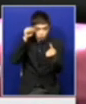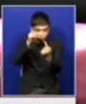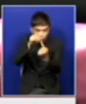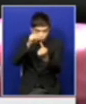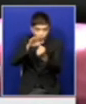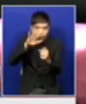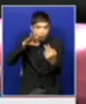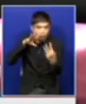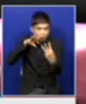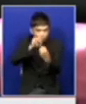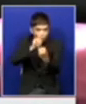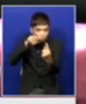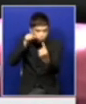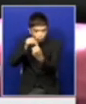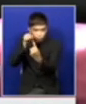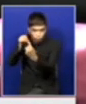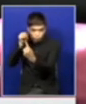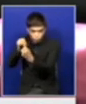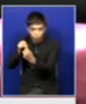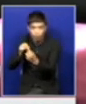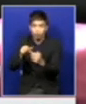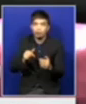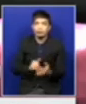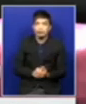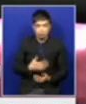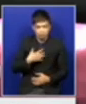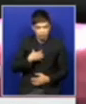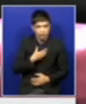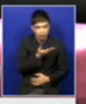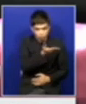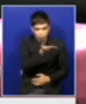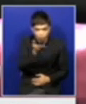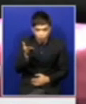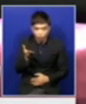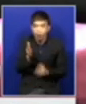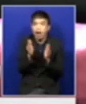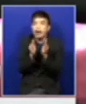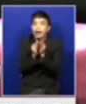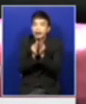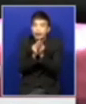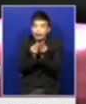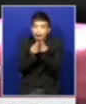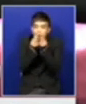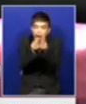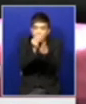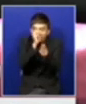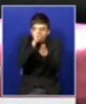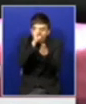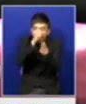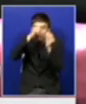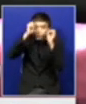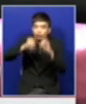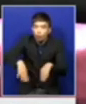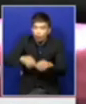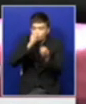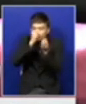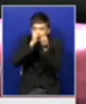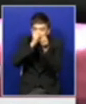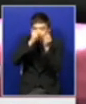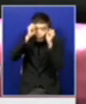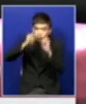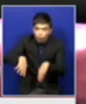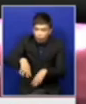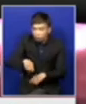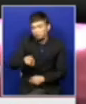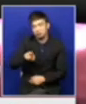าดิฉันจะเรียนท่านประธานว่าดิฉันขอให้คะแนนรัฐบาลว่าสอบตกและล้มเหลวอย่างสิ้นเชิงค่ะจ